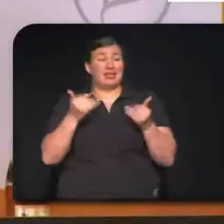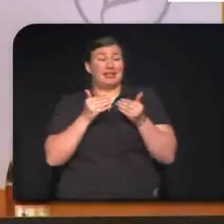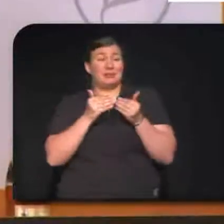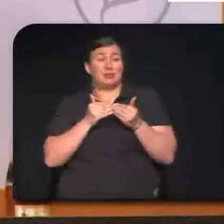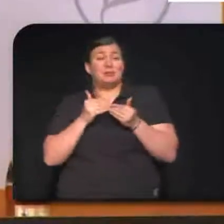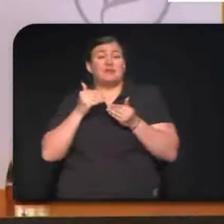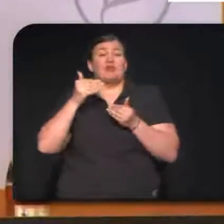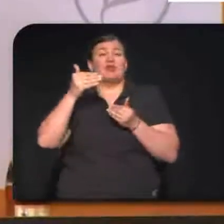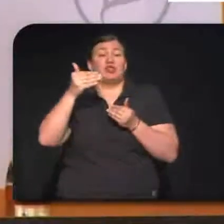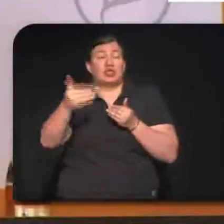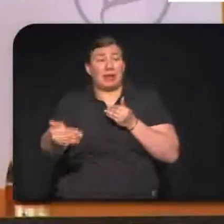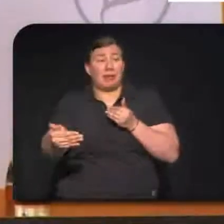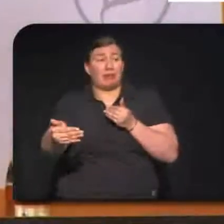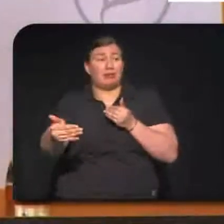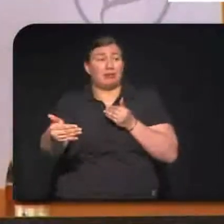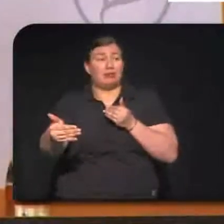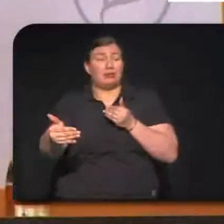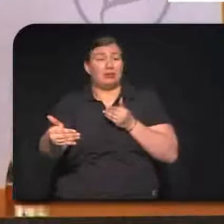hinten anstellen